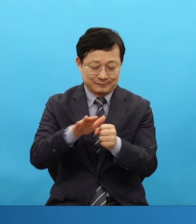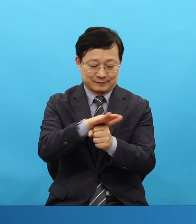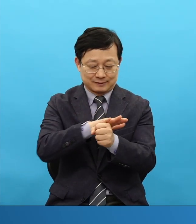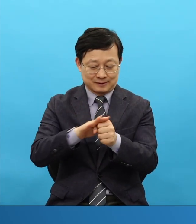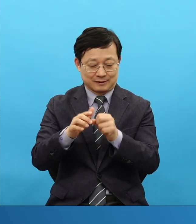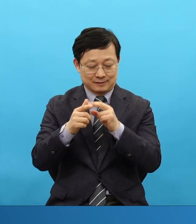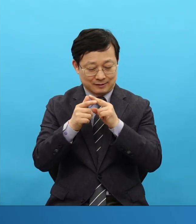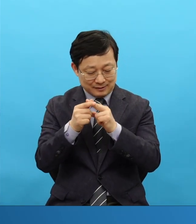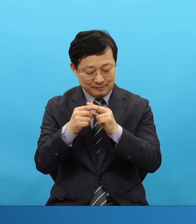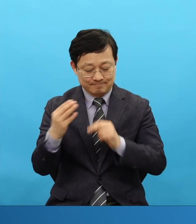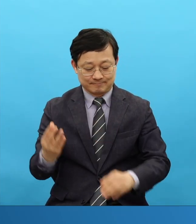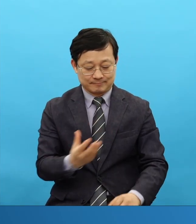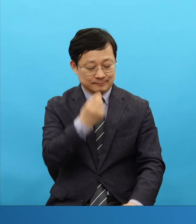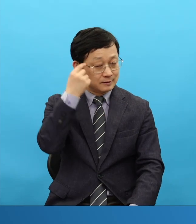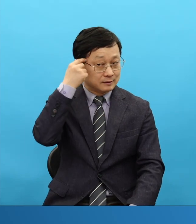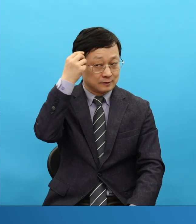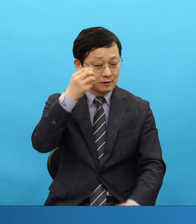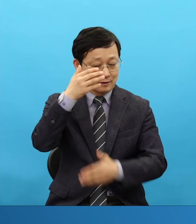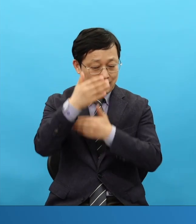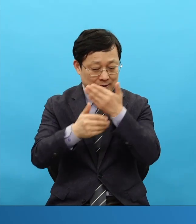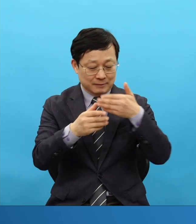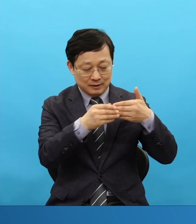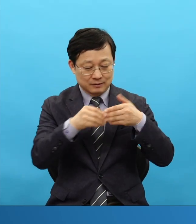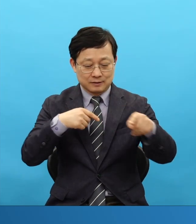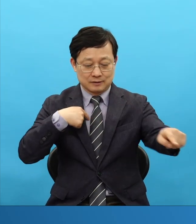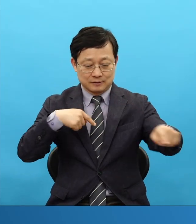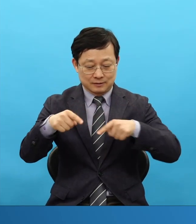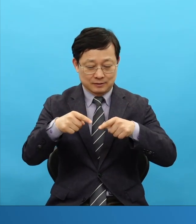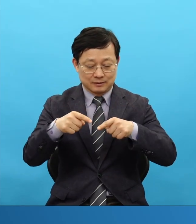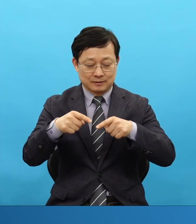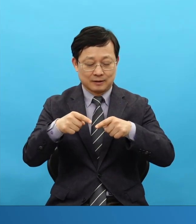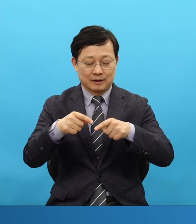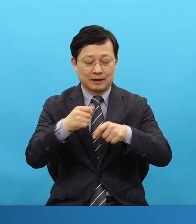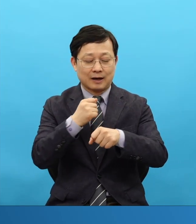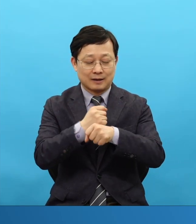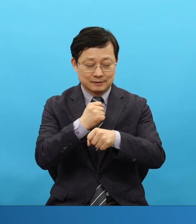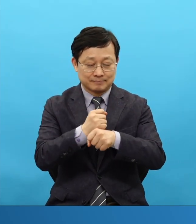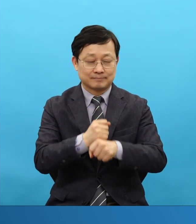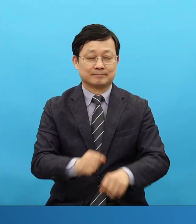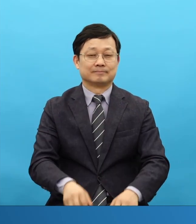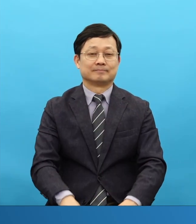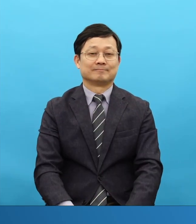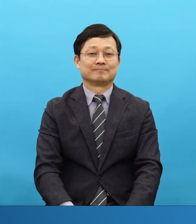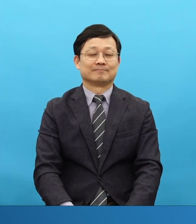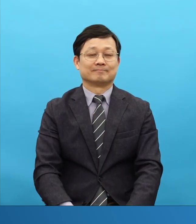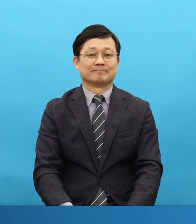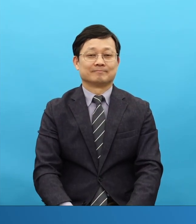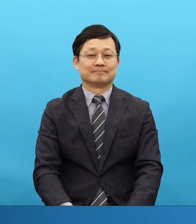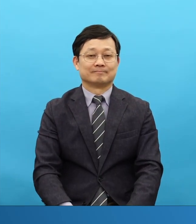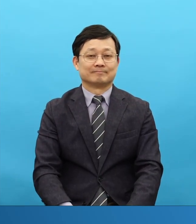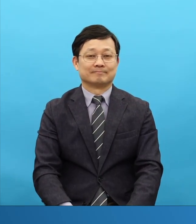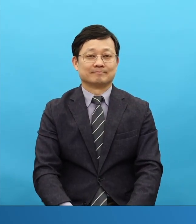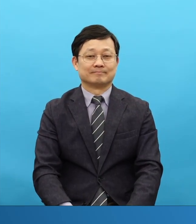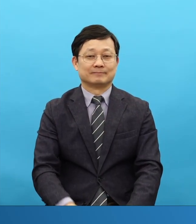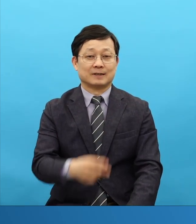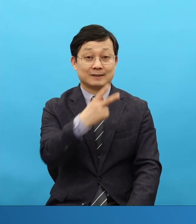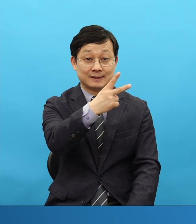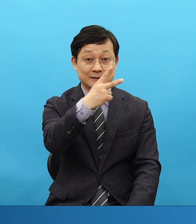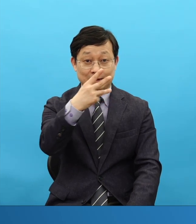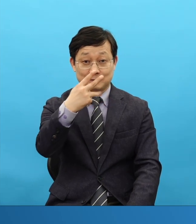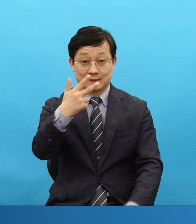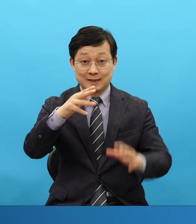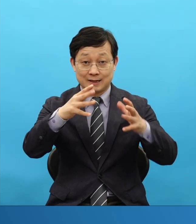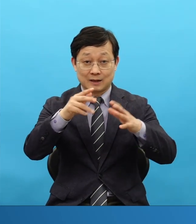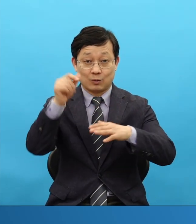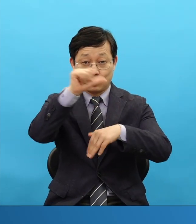amazing love of God, 성령 하나님의 인도 역사 교통하심이 indwelling companionship of the Holy Spirit, 237